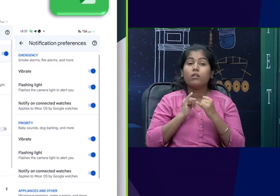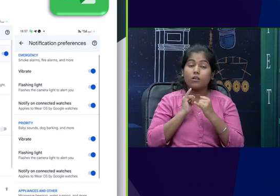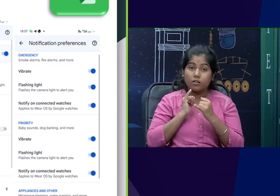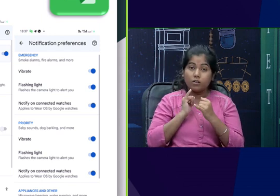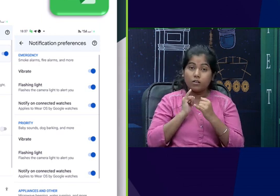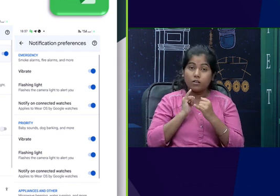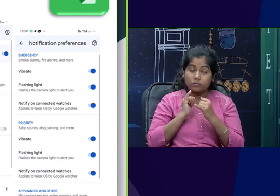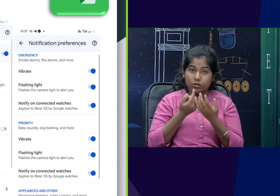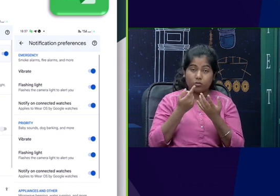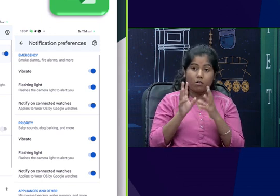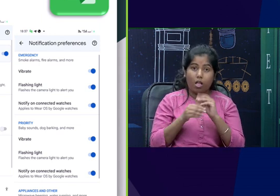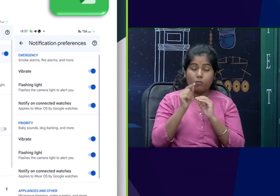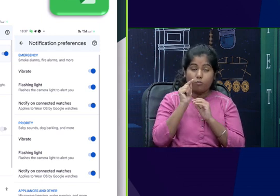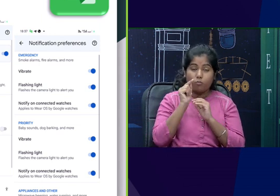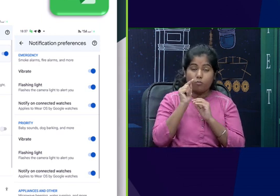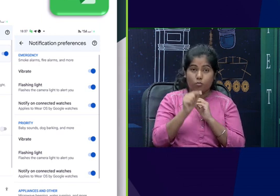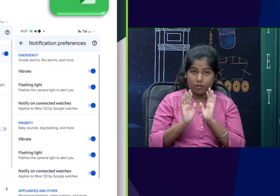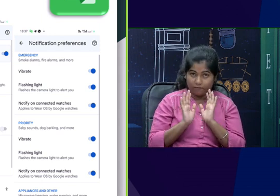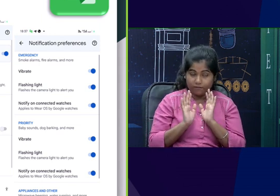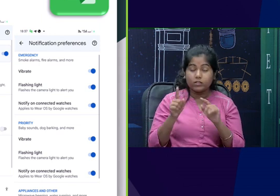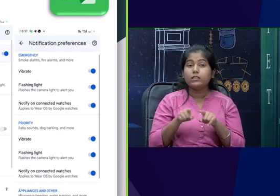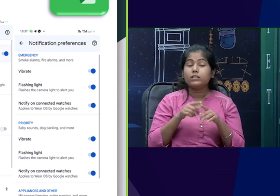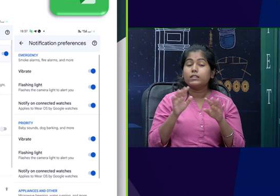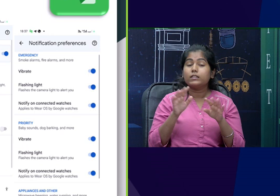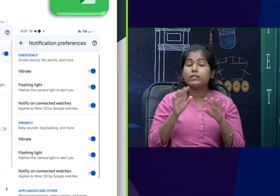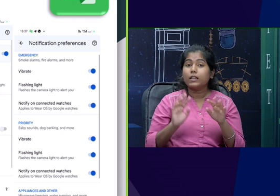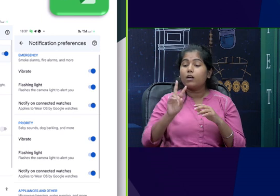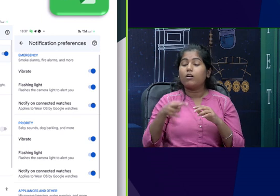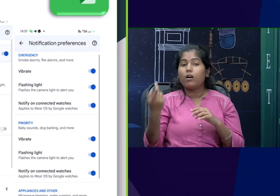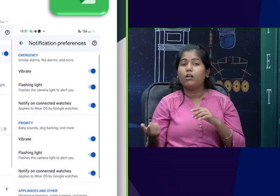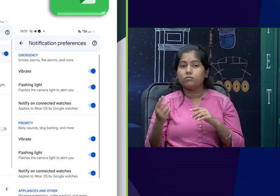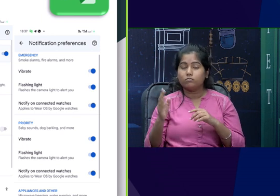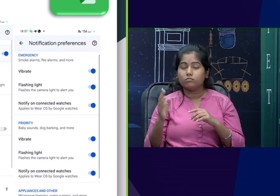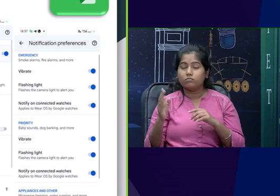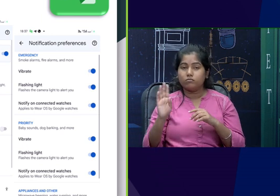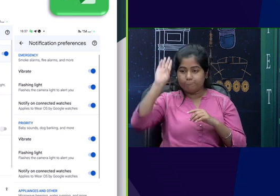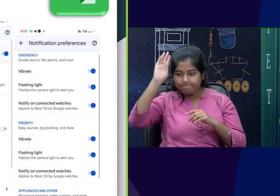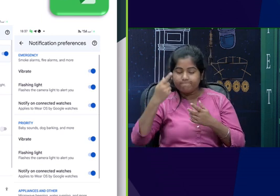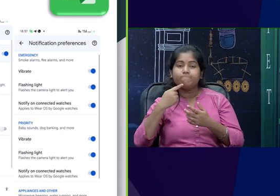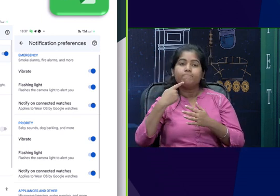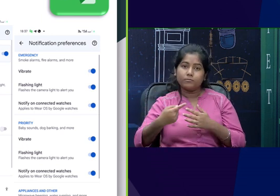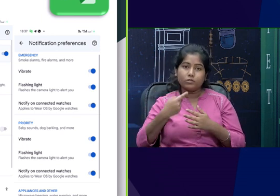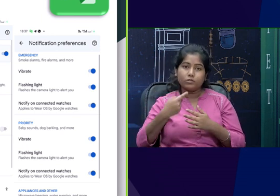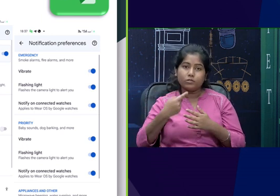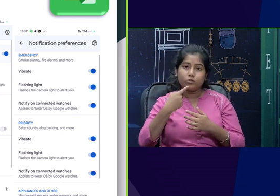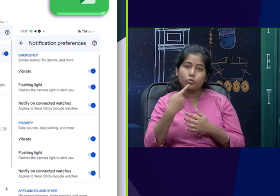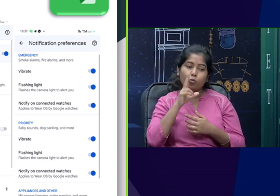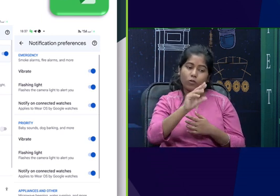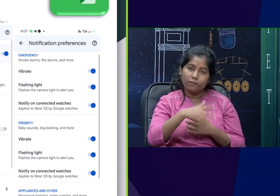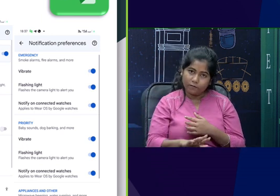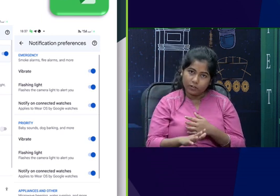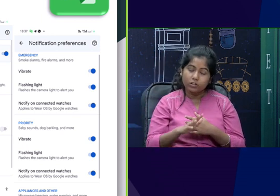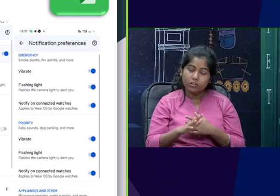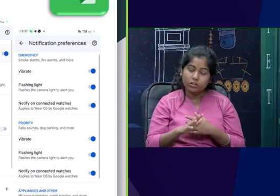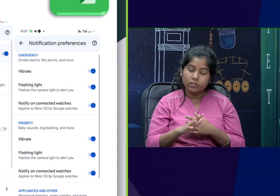फीचर भी है इसमें, ये इसमें क्या होता है कि जब दूसरे बच्चे ने अगर अपना पॉइंट रखना है, एक बच्चे ने रख दिया तो कुछ सेकंड